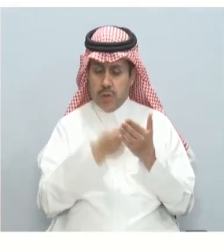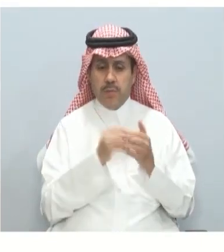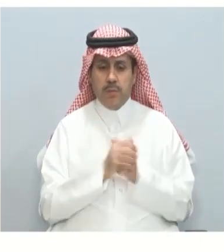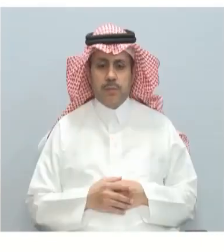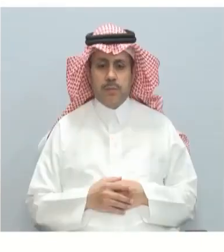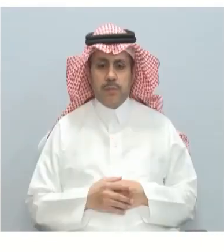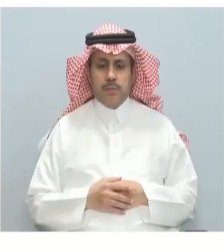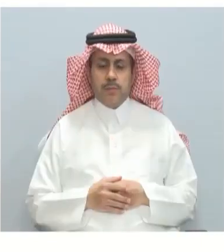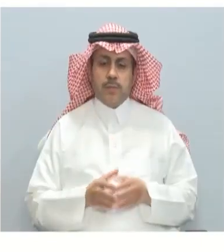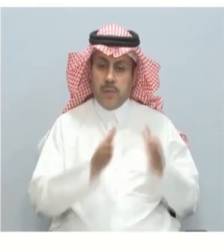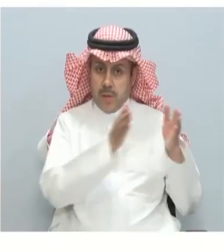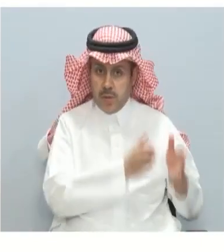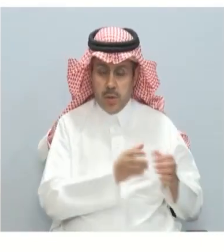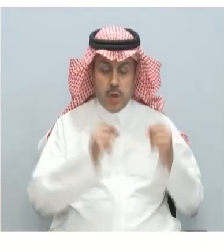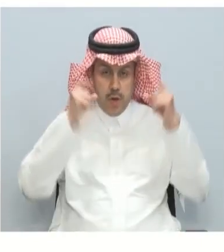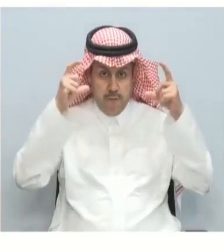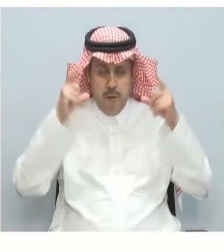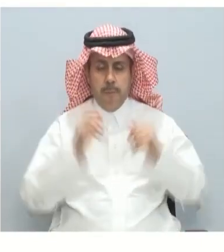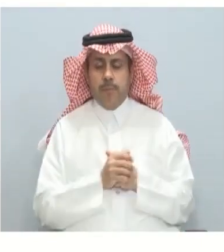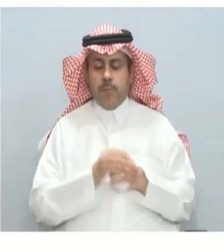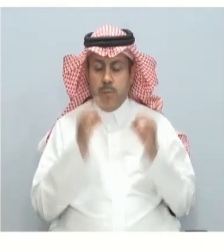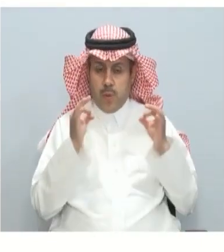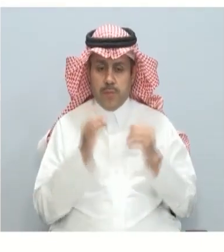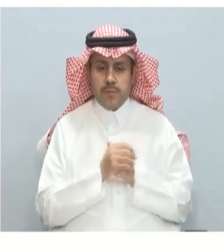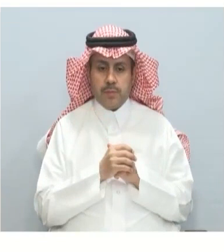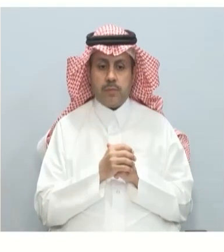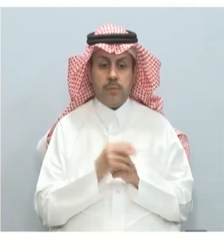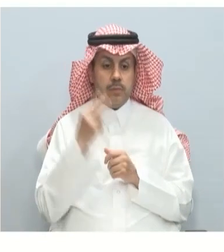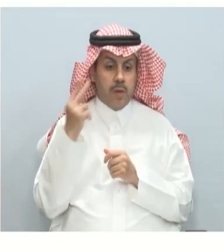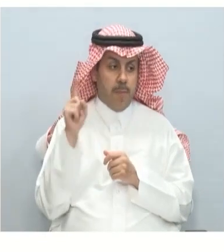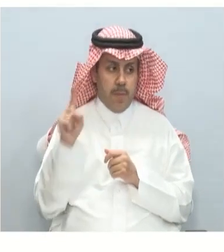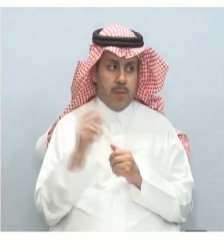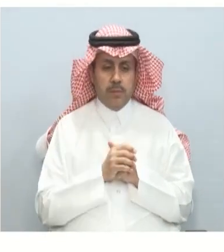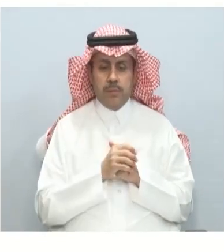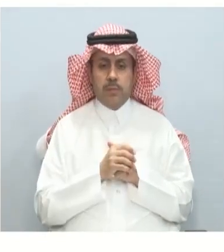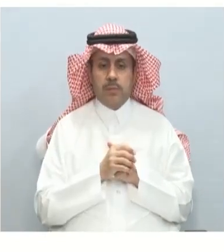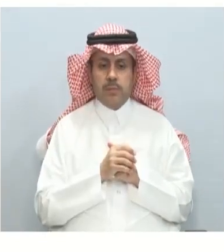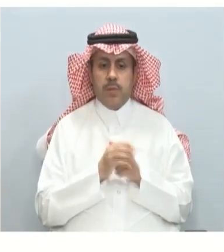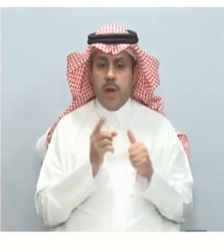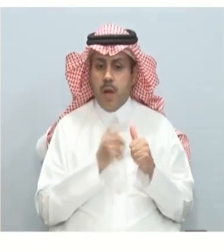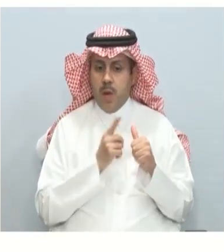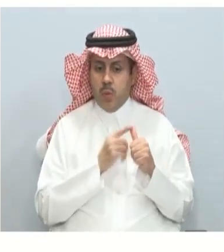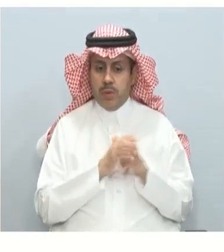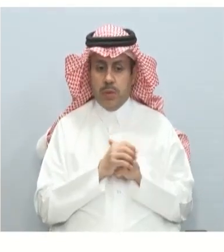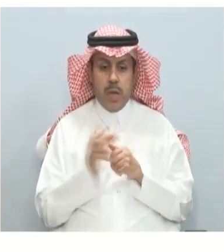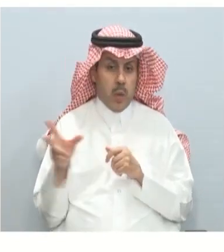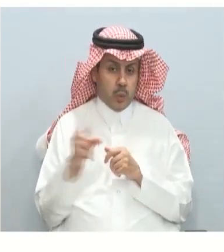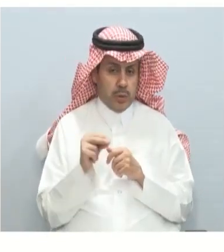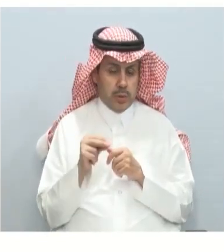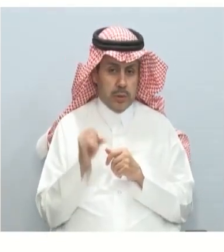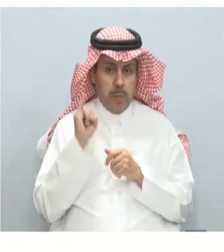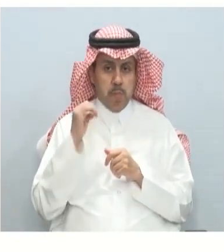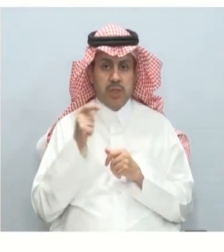للرسم اذا تحقق من فهمك عندنا هنا في 2 بي عندنا هنا اول شيء لو اوجدنا